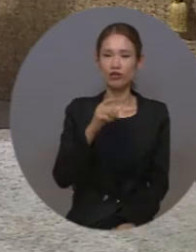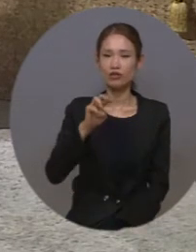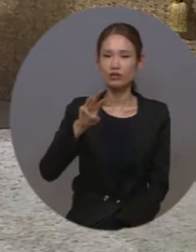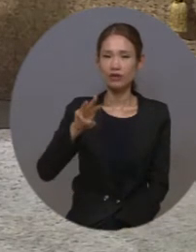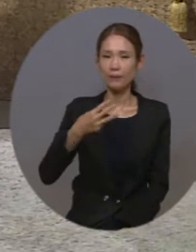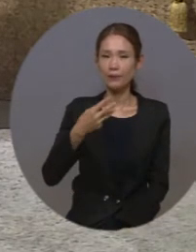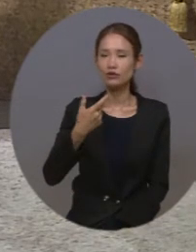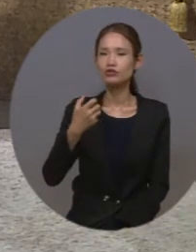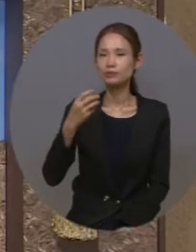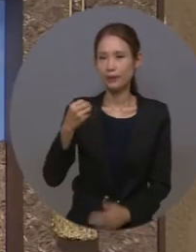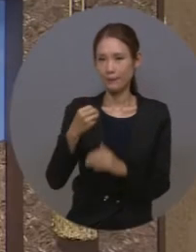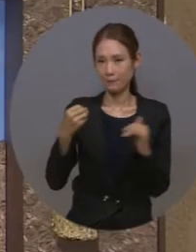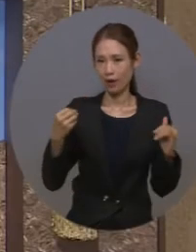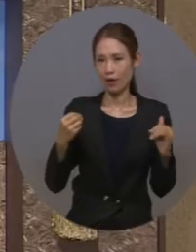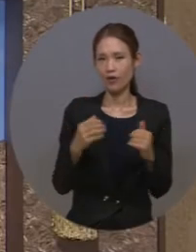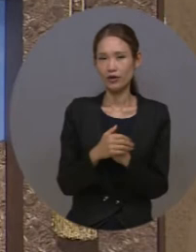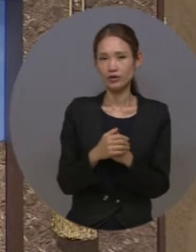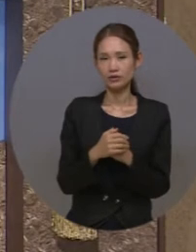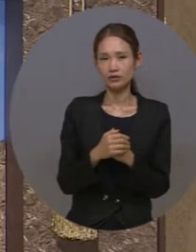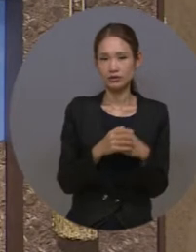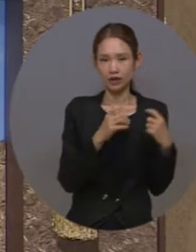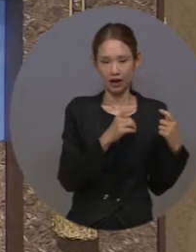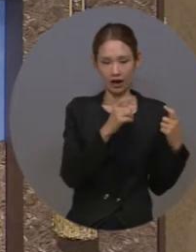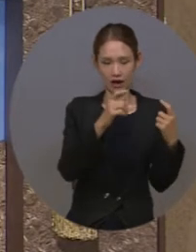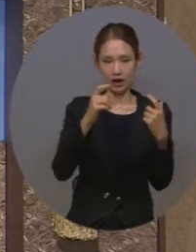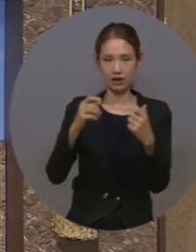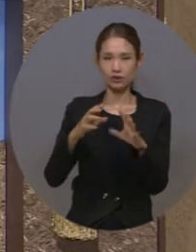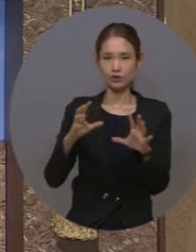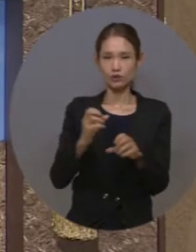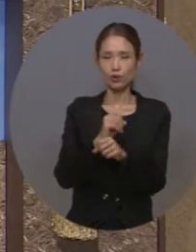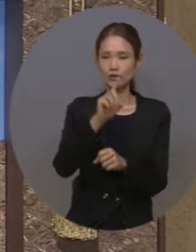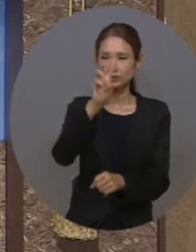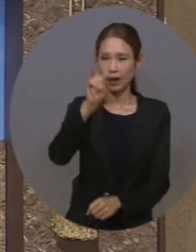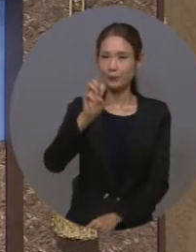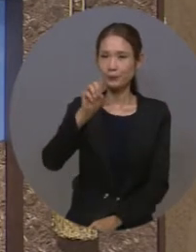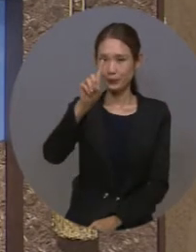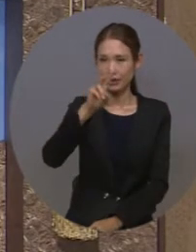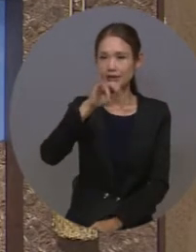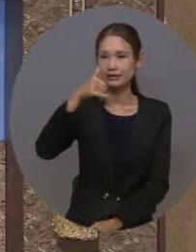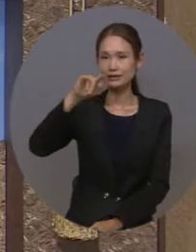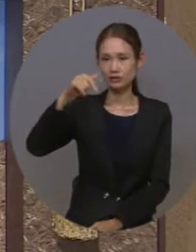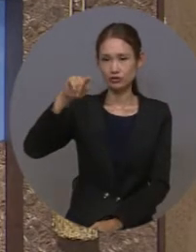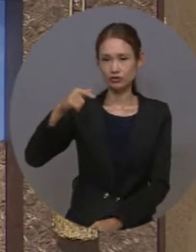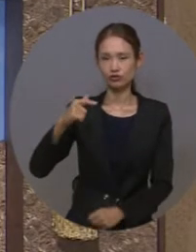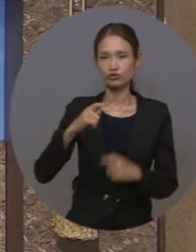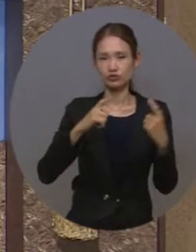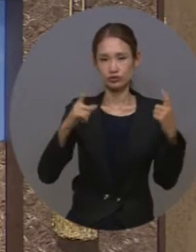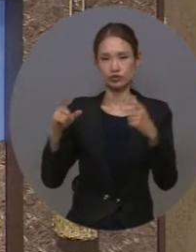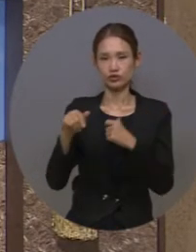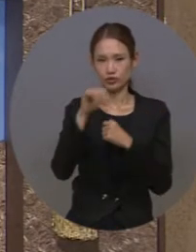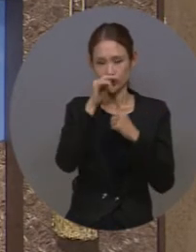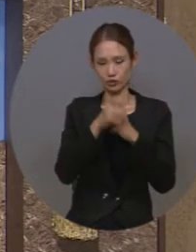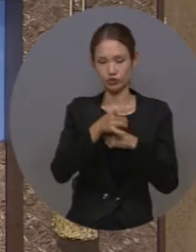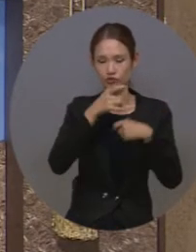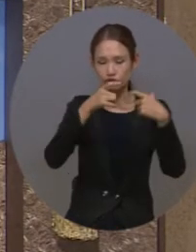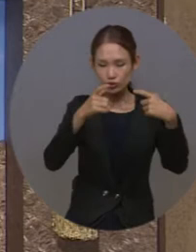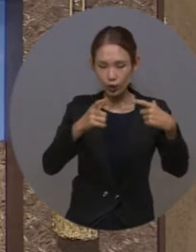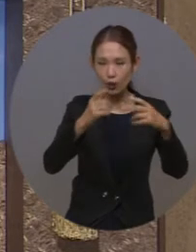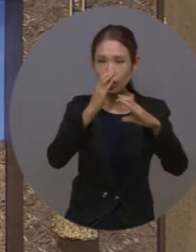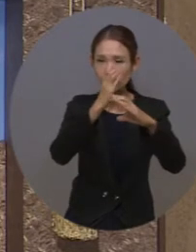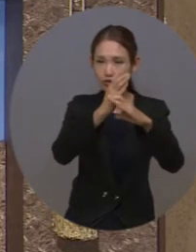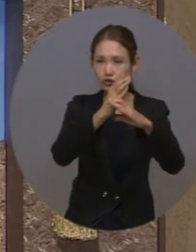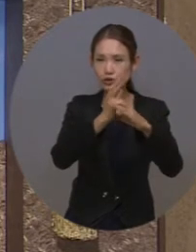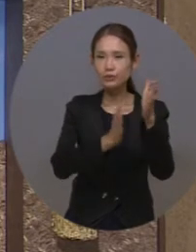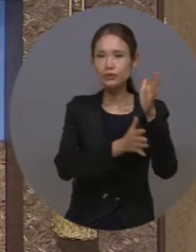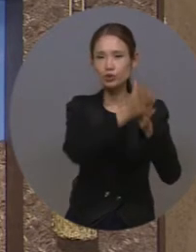됩니다. 아. 예. 그다음에 이제 시군마다 31개 시군이 있고요. 네. 아무래도 이제 그 수도권 중심의